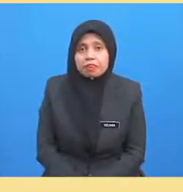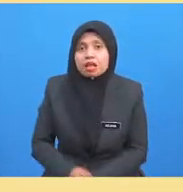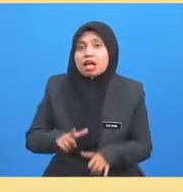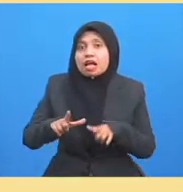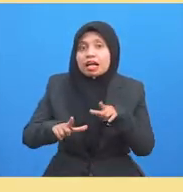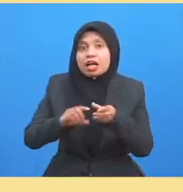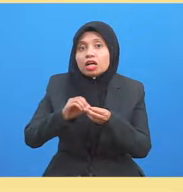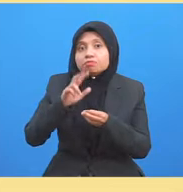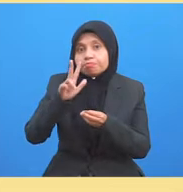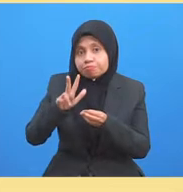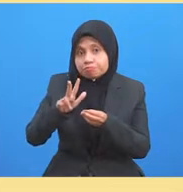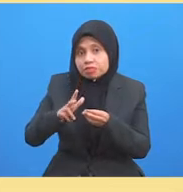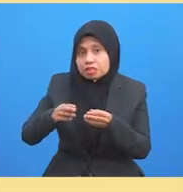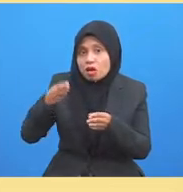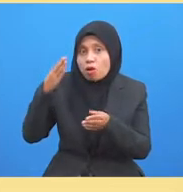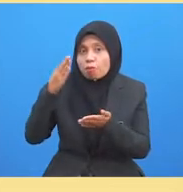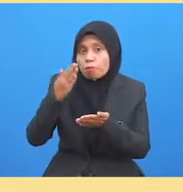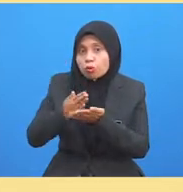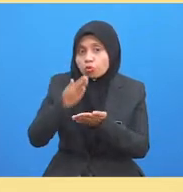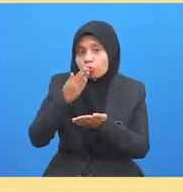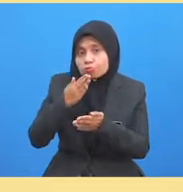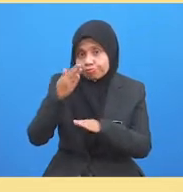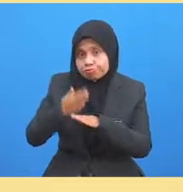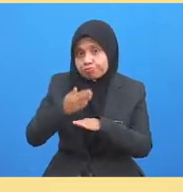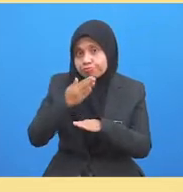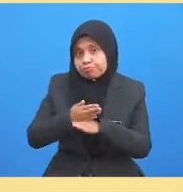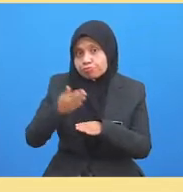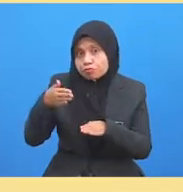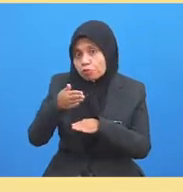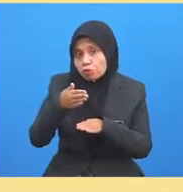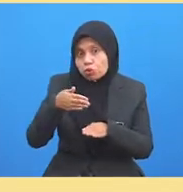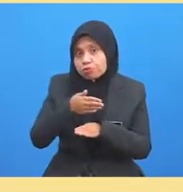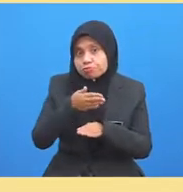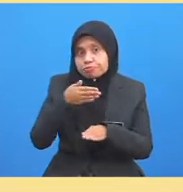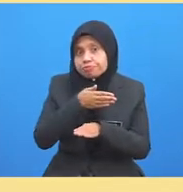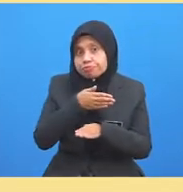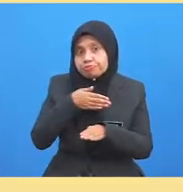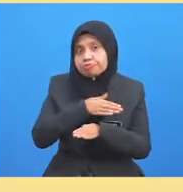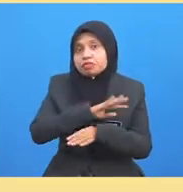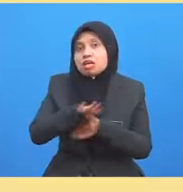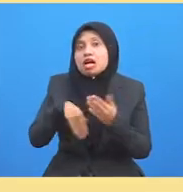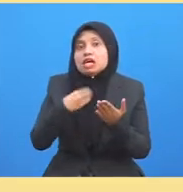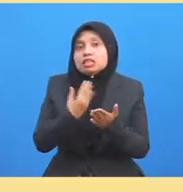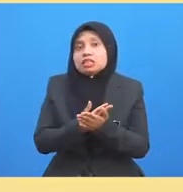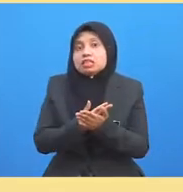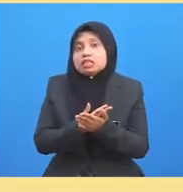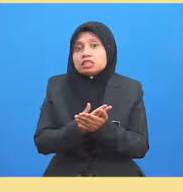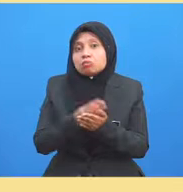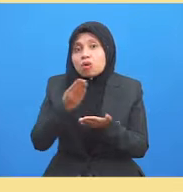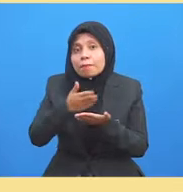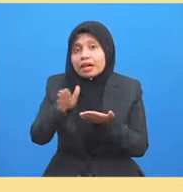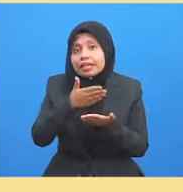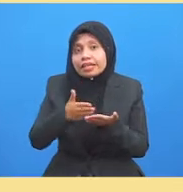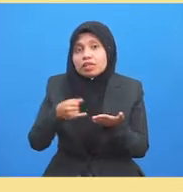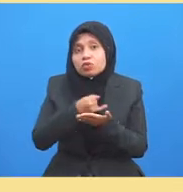Langkah yang ketiga, potong setiap rupa bahagian lukisan pembinaan dengan menggunakan anti-kata.